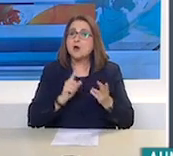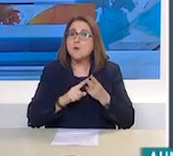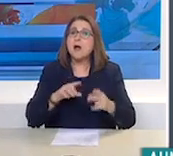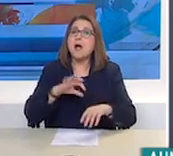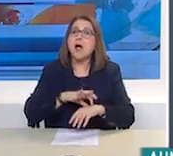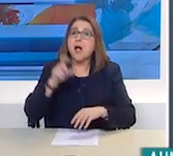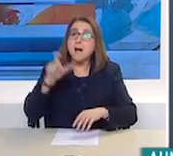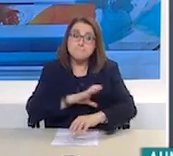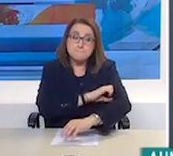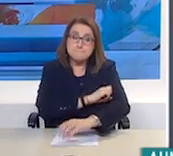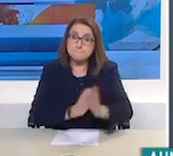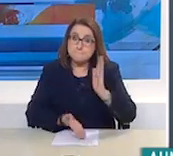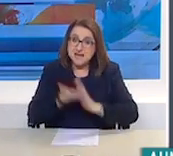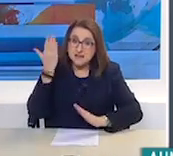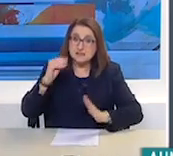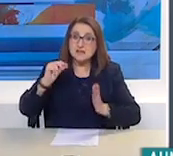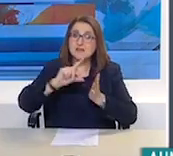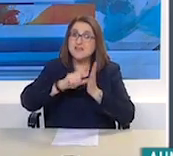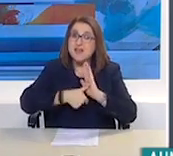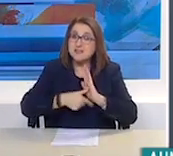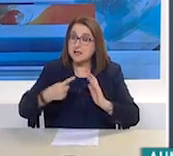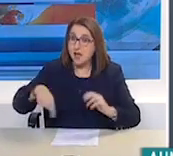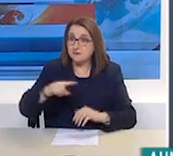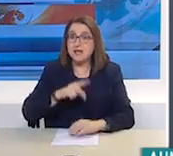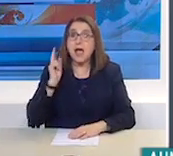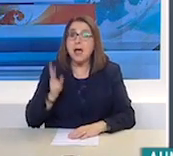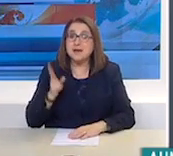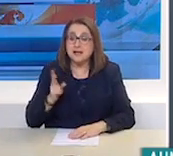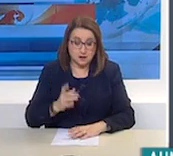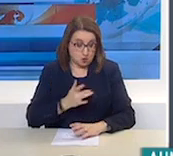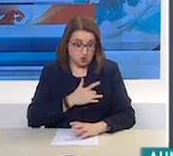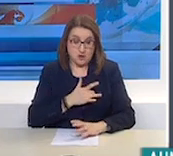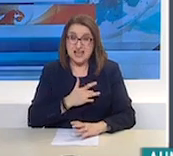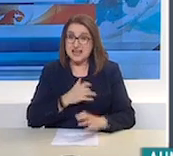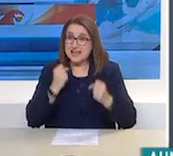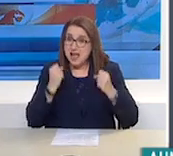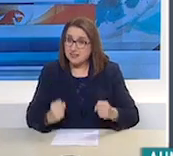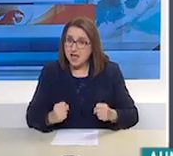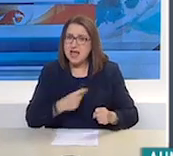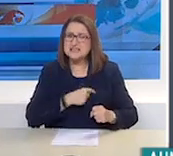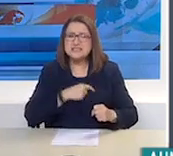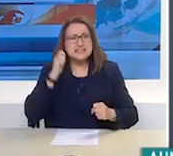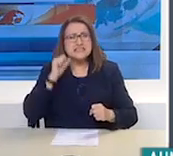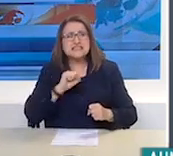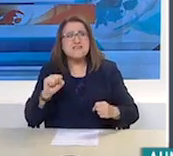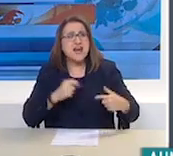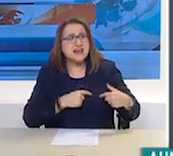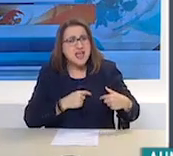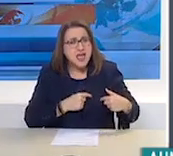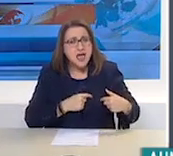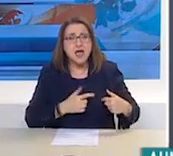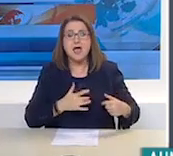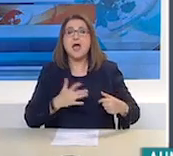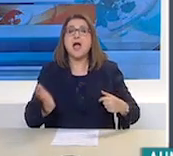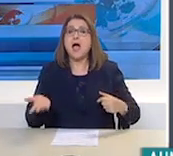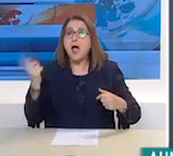ασθενείς με αρρύθμιστη υπέρταση και ζαχαρόδιαβήτη, ασθενείς με βαριές καρδιοπάθειες, στεφανιά νόσου, καρδιακή ανεπάρκεια, καθώς και